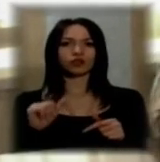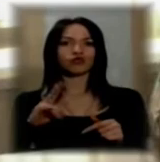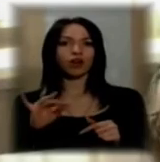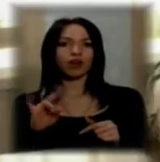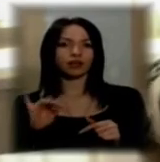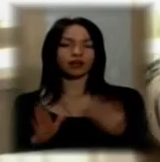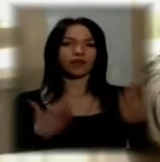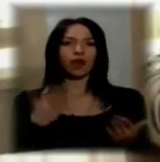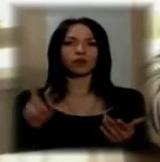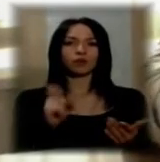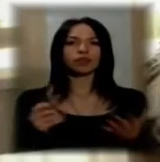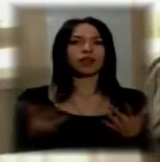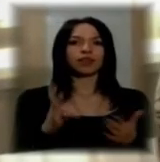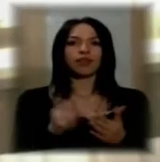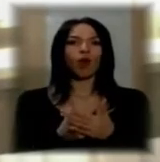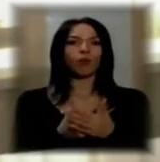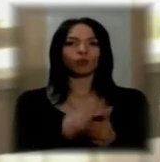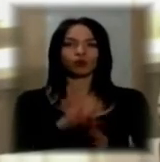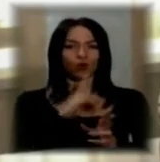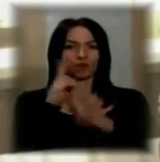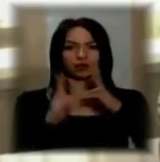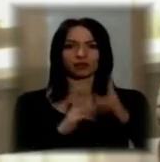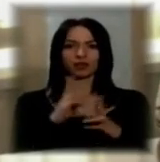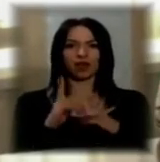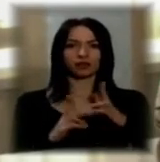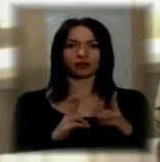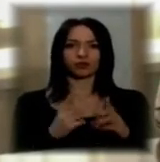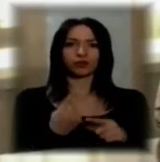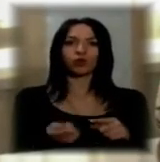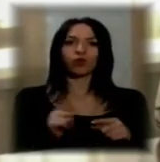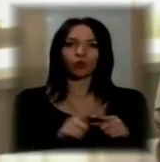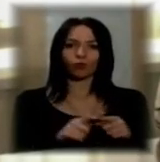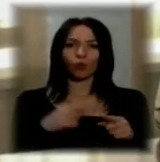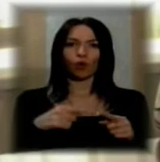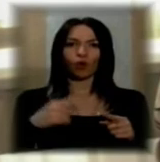якісь необґрунтовані скарги, скажімо так. Тому процедура